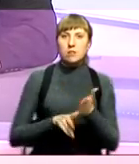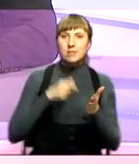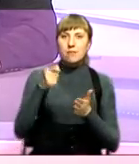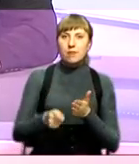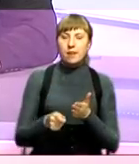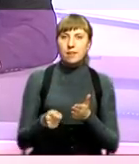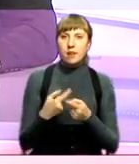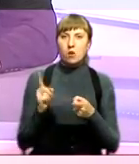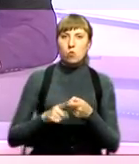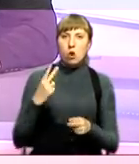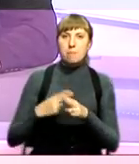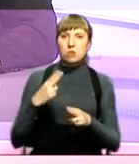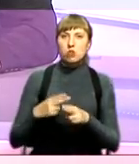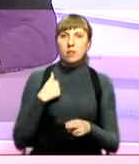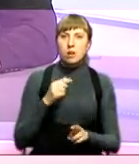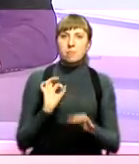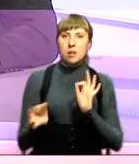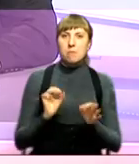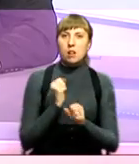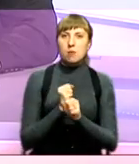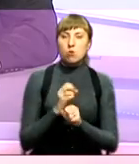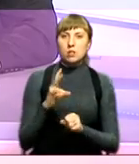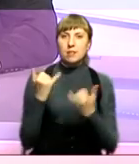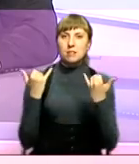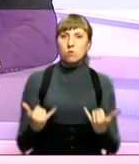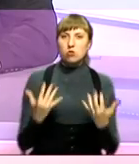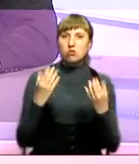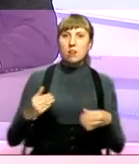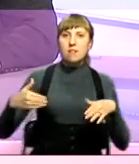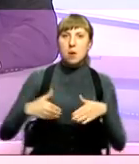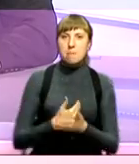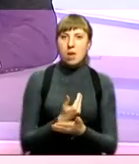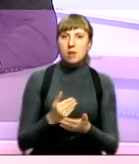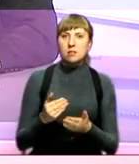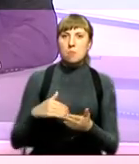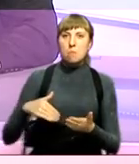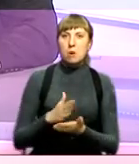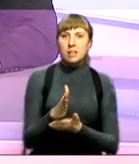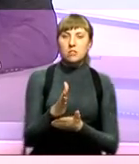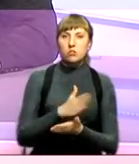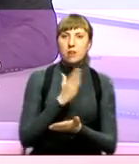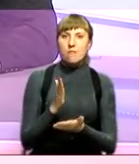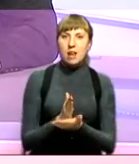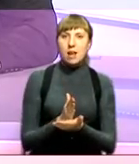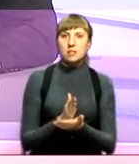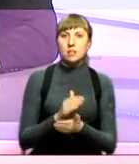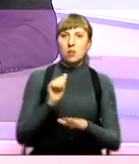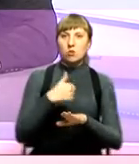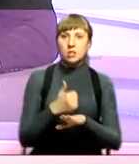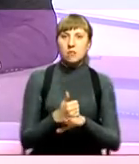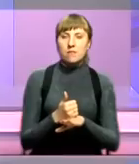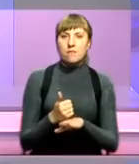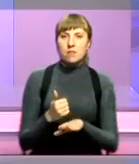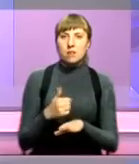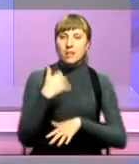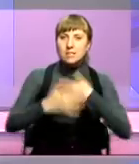которое мешает нам нормально работать на сегодняшний день. Опять политика является концентрированным выражением